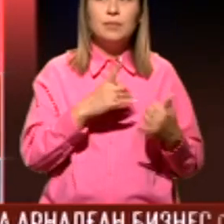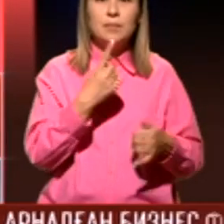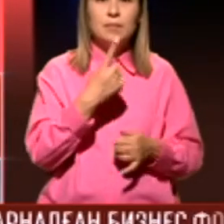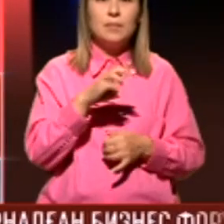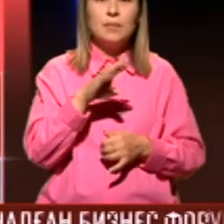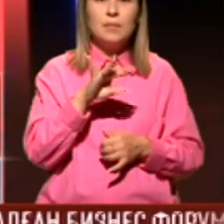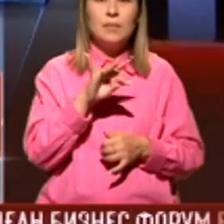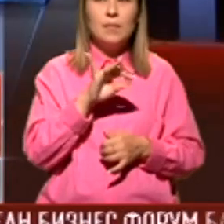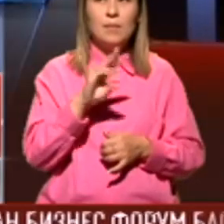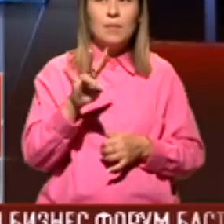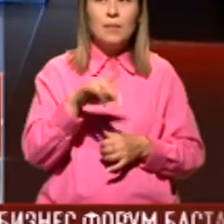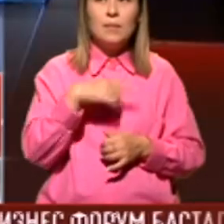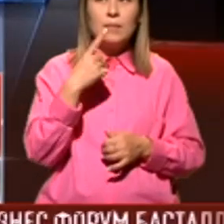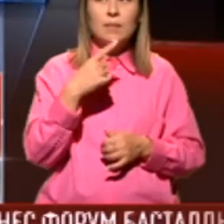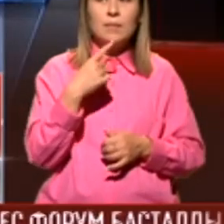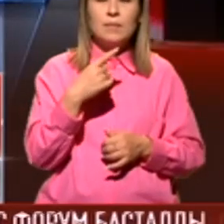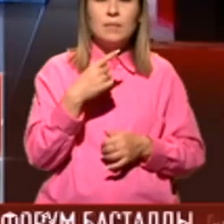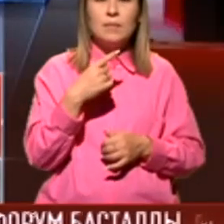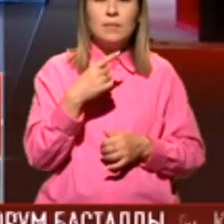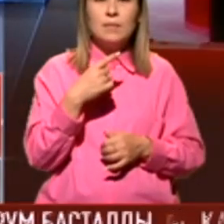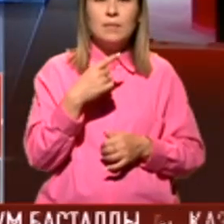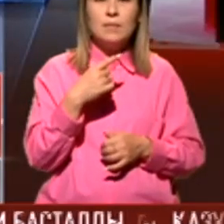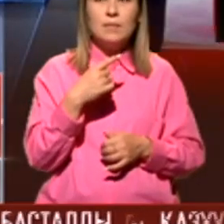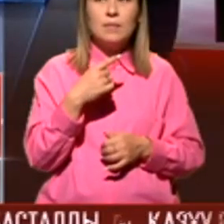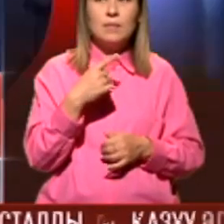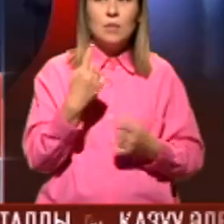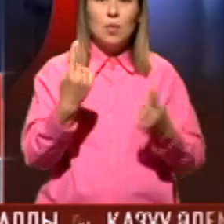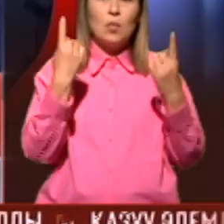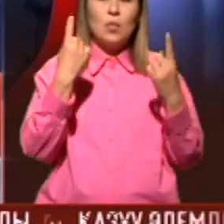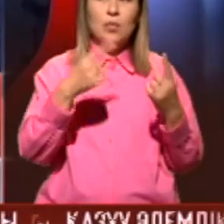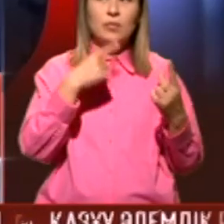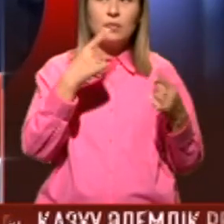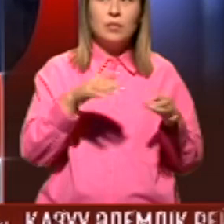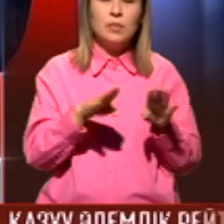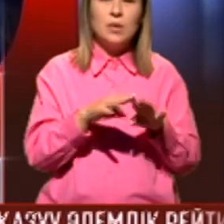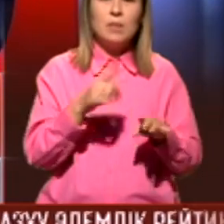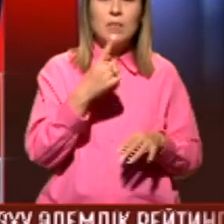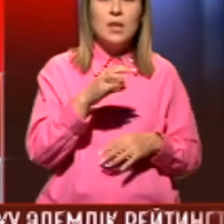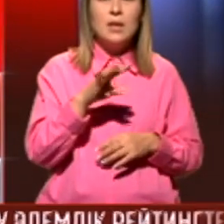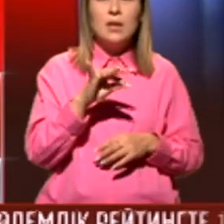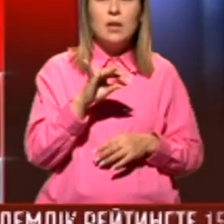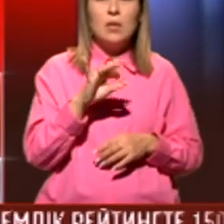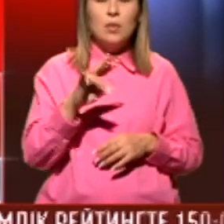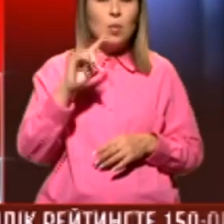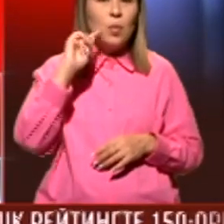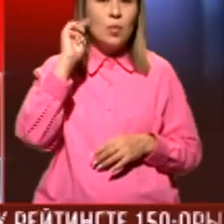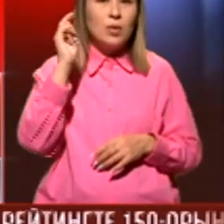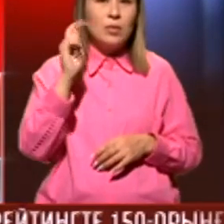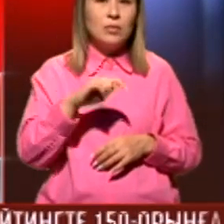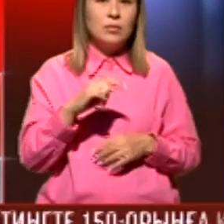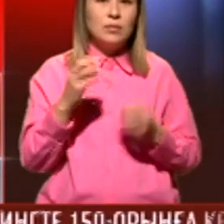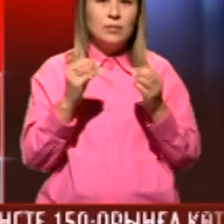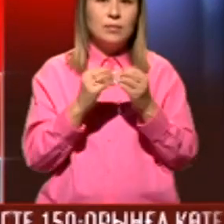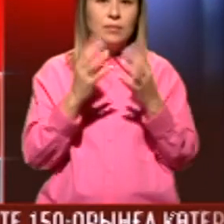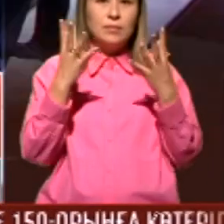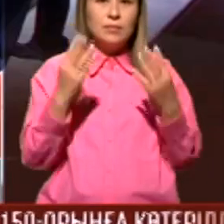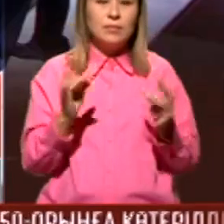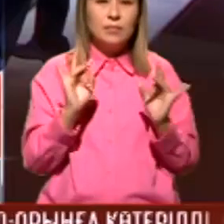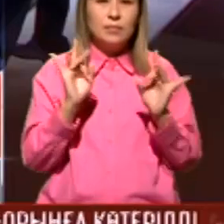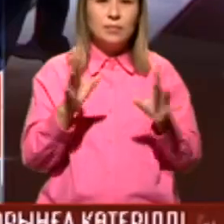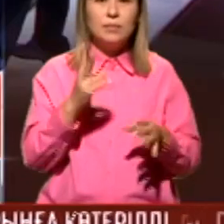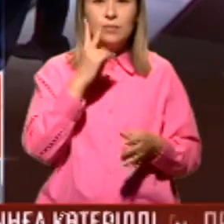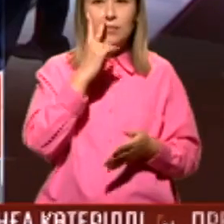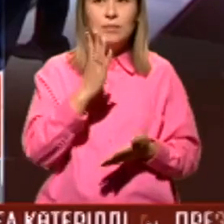деп Айдос мырза айтып отырмыз ғой, дабыр айтып үлкен қылып, бірақ сол 1 триллиондық Украинаның 10 күнде жұмсай салғанын мысалы